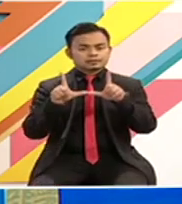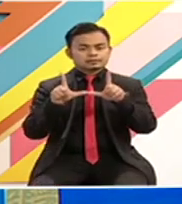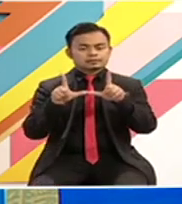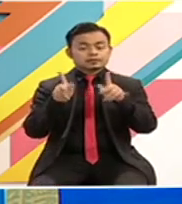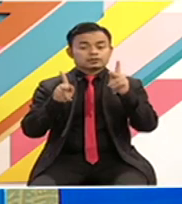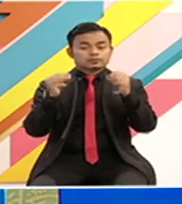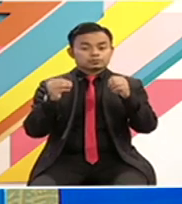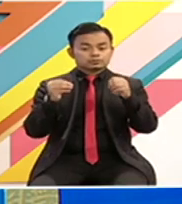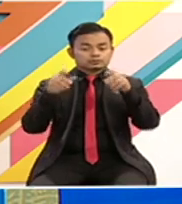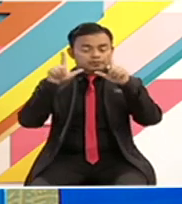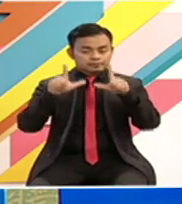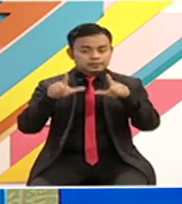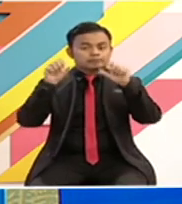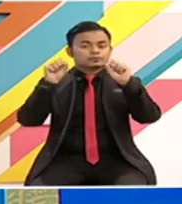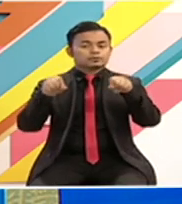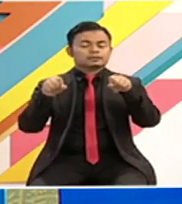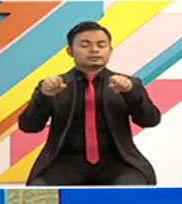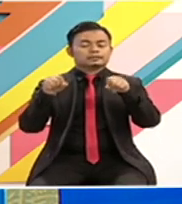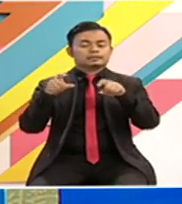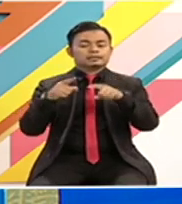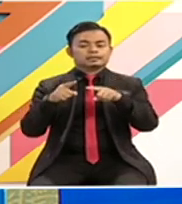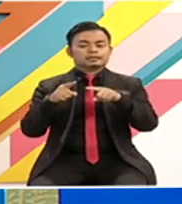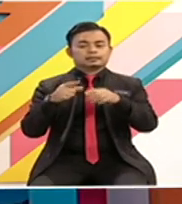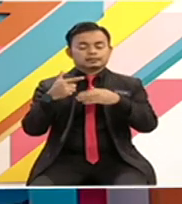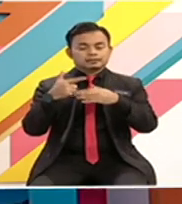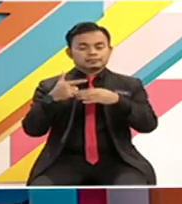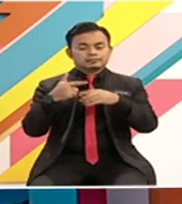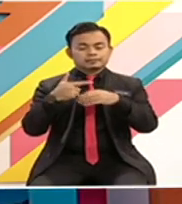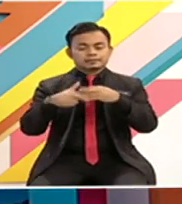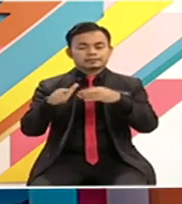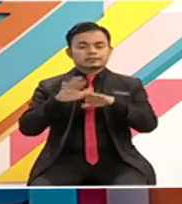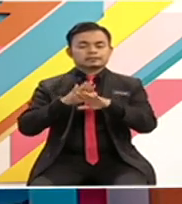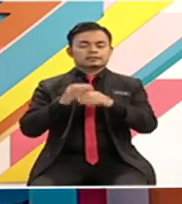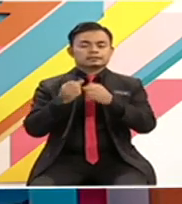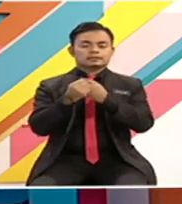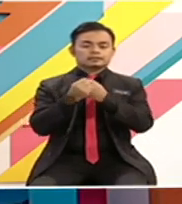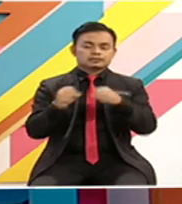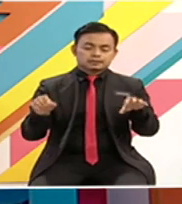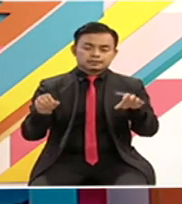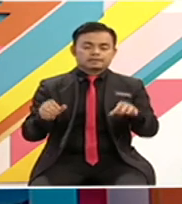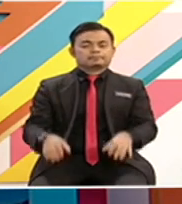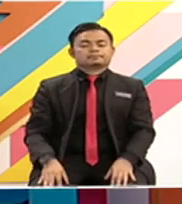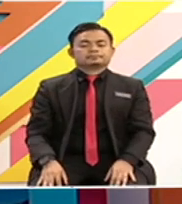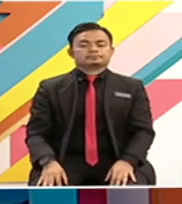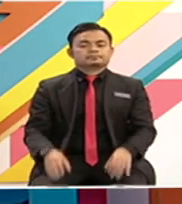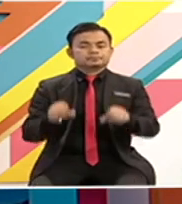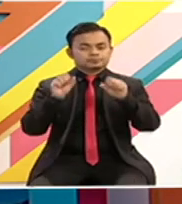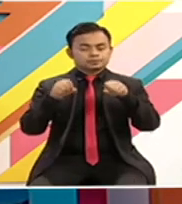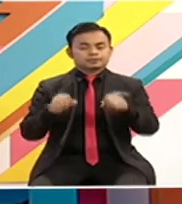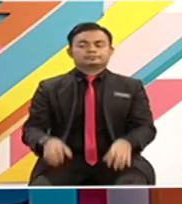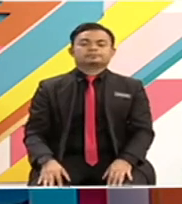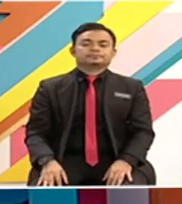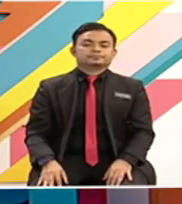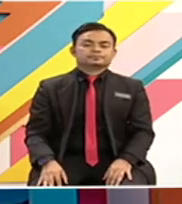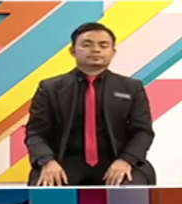kering lepas kita Letakkan kita game kita mencapai punya sesuai letak ramai-ramai oleh macam ada warna biru langit berwarna hijau